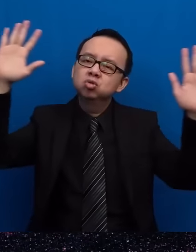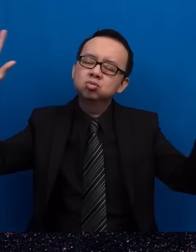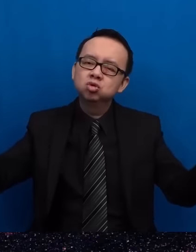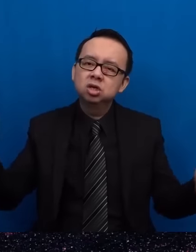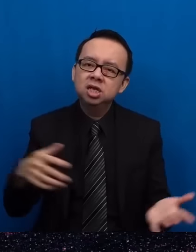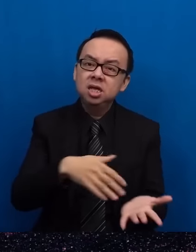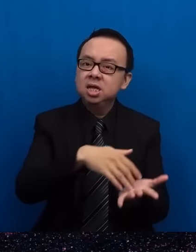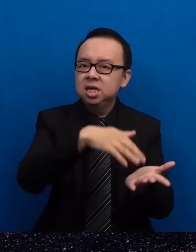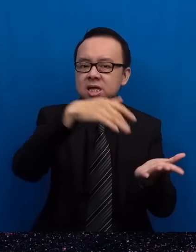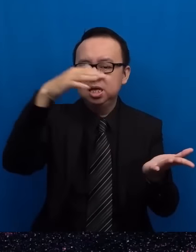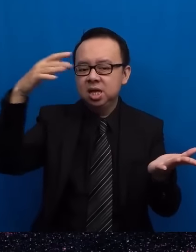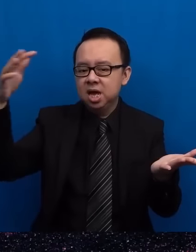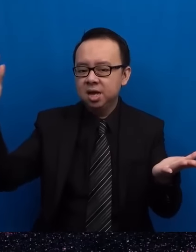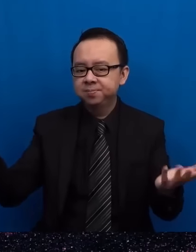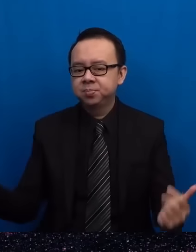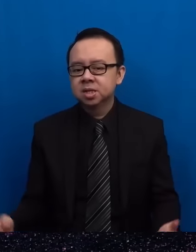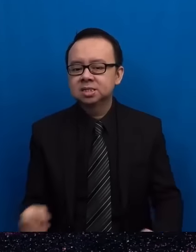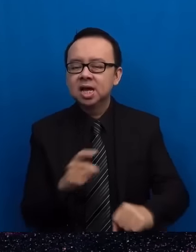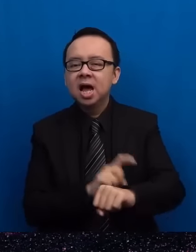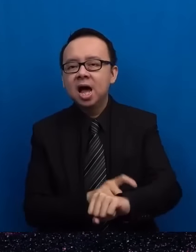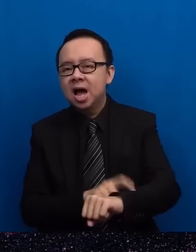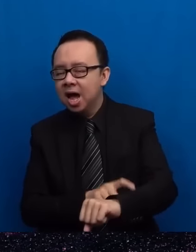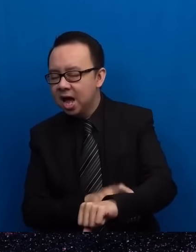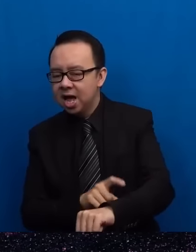agung mulia.